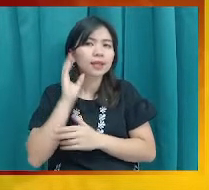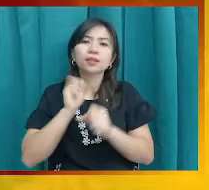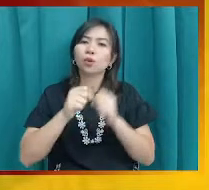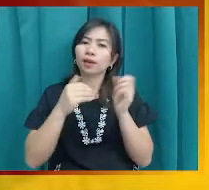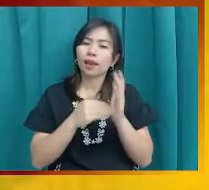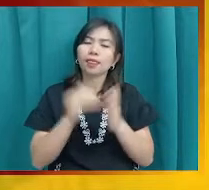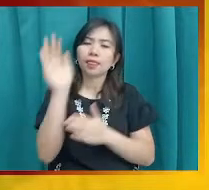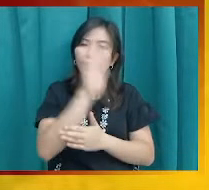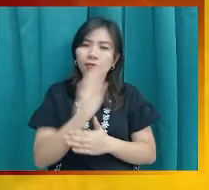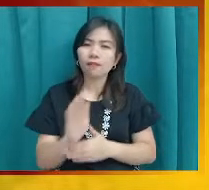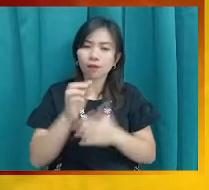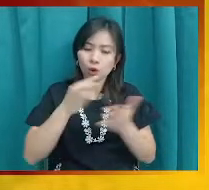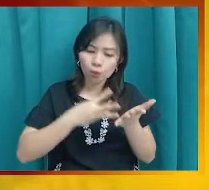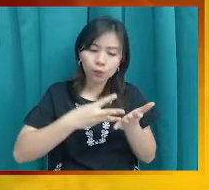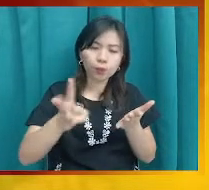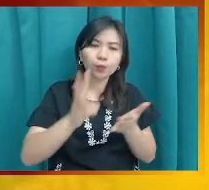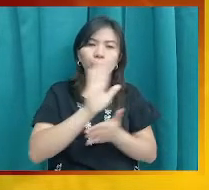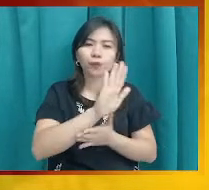mag-waste kayo ng time na